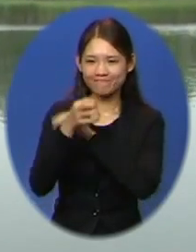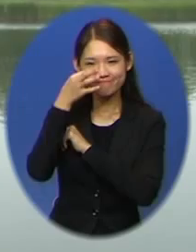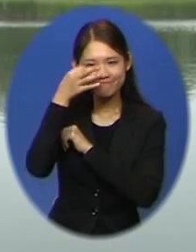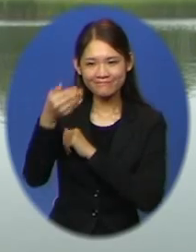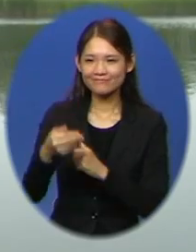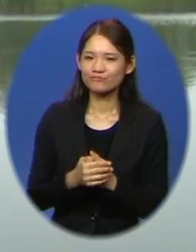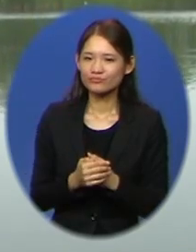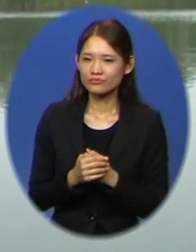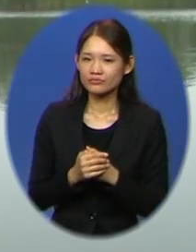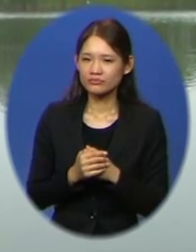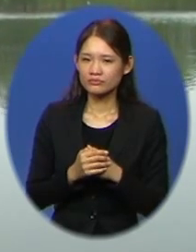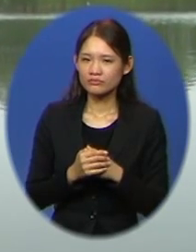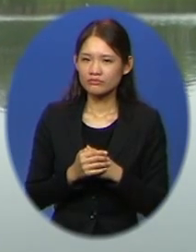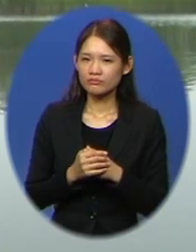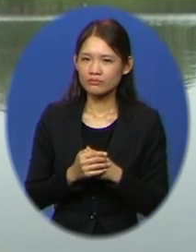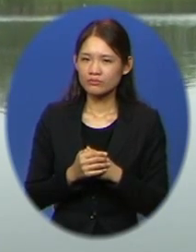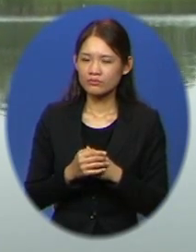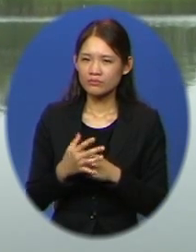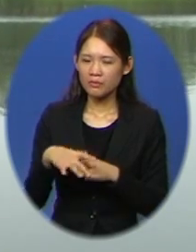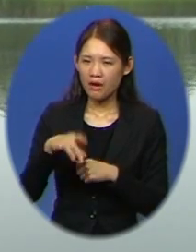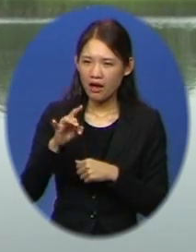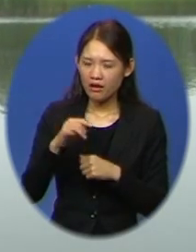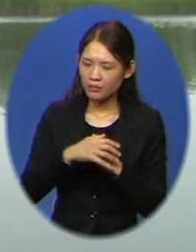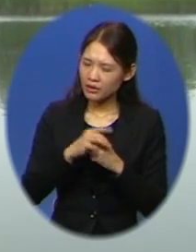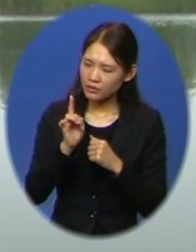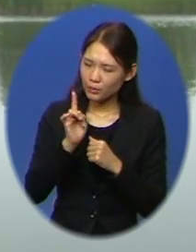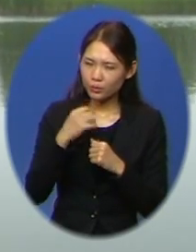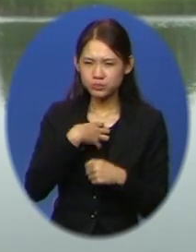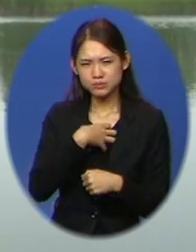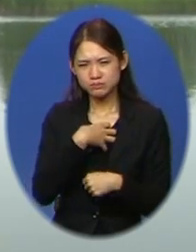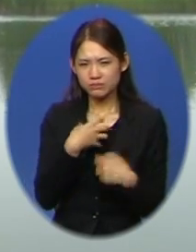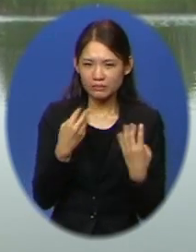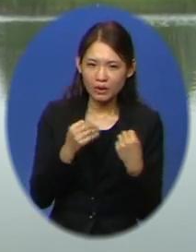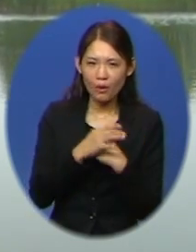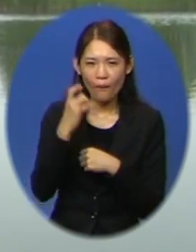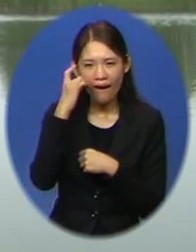처음에 걱정을 많이 했어요. 오늘